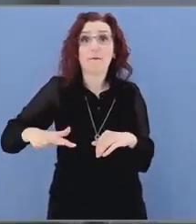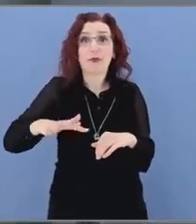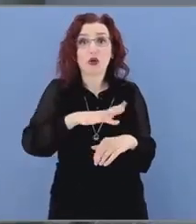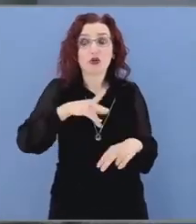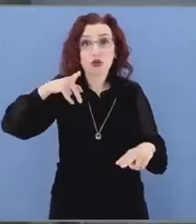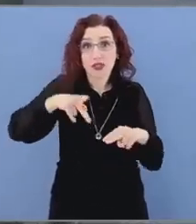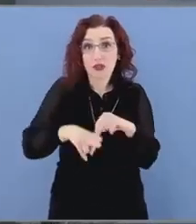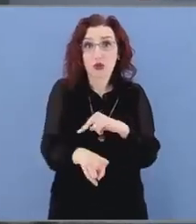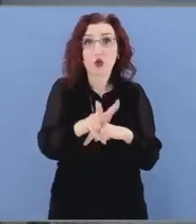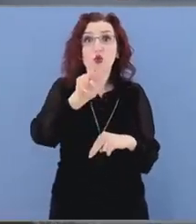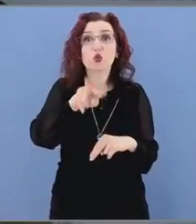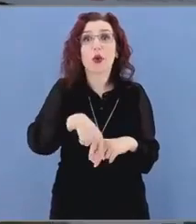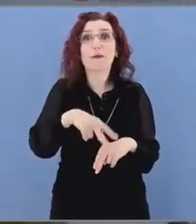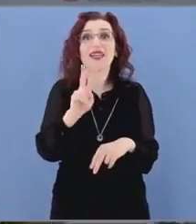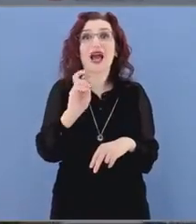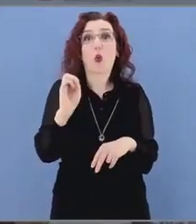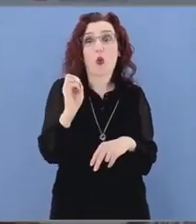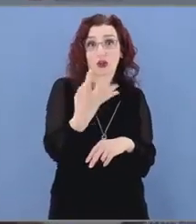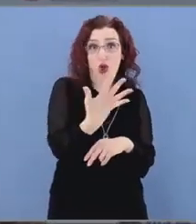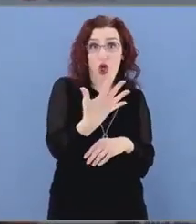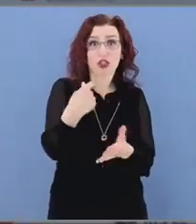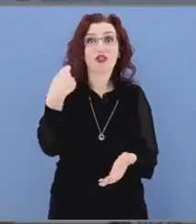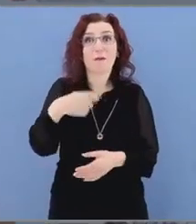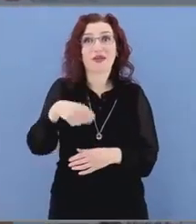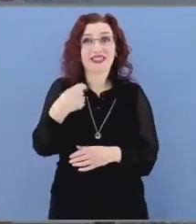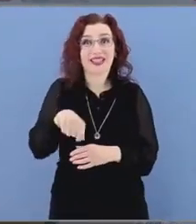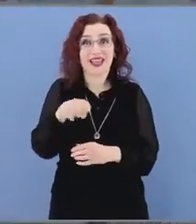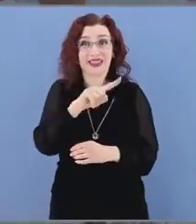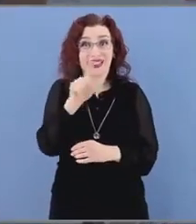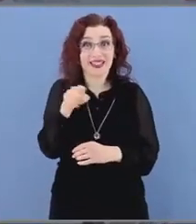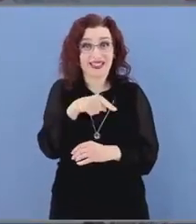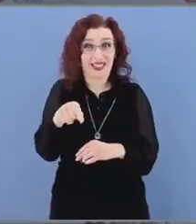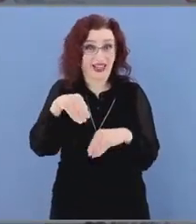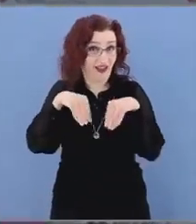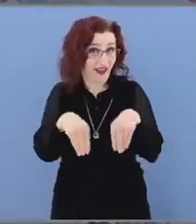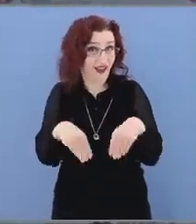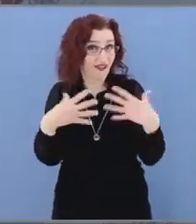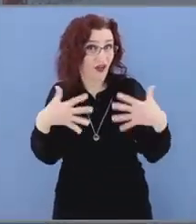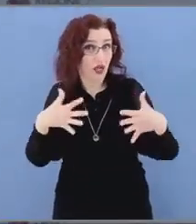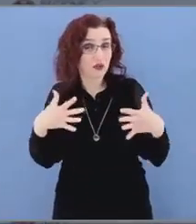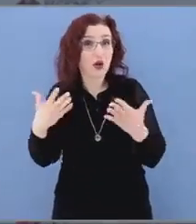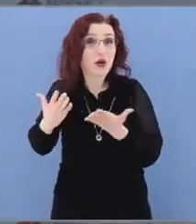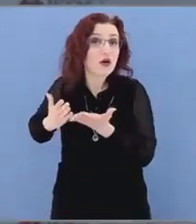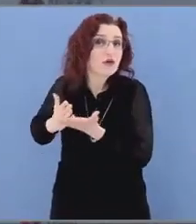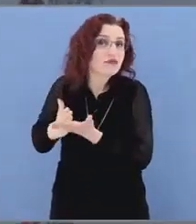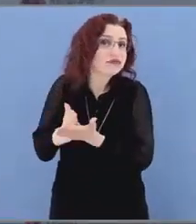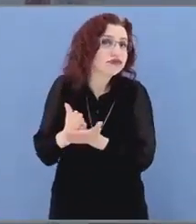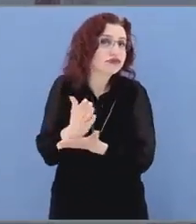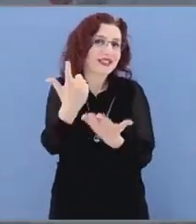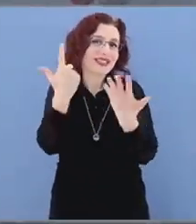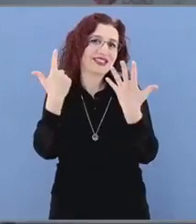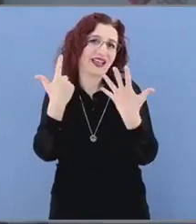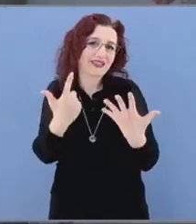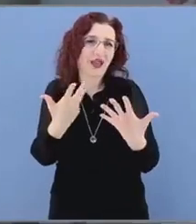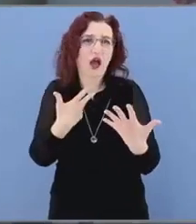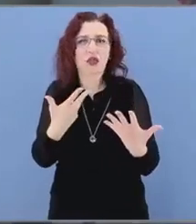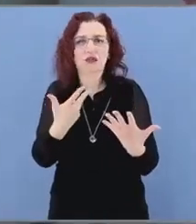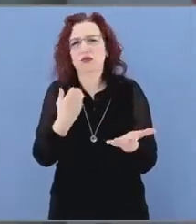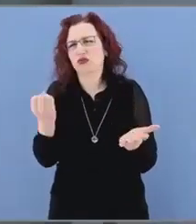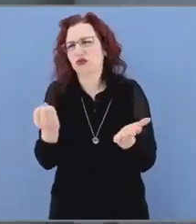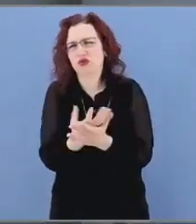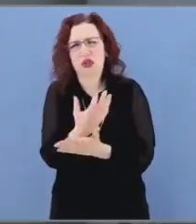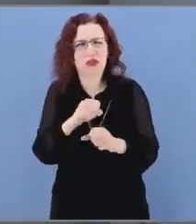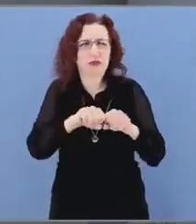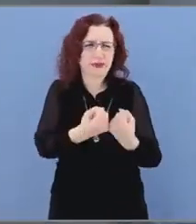Presidente Zingaretti, e sono passati 7 anni, abbiamo subito attentati, abbiamo subito attacchi, 1000 motivi per dire